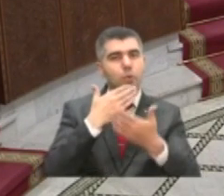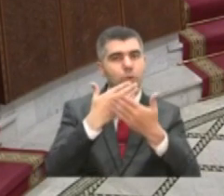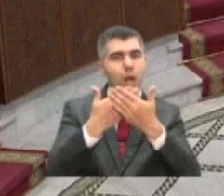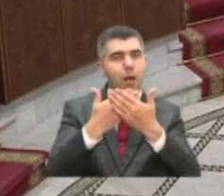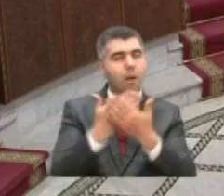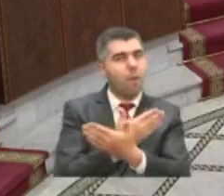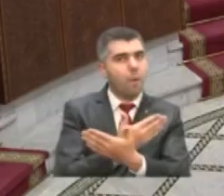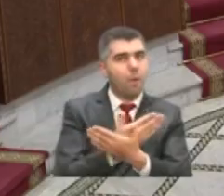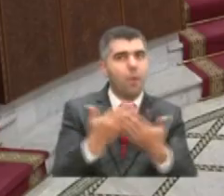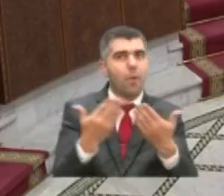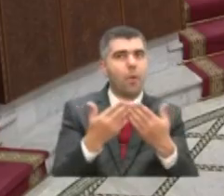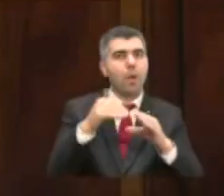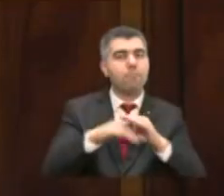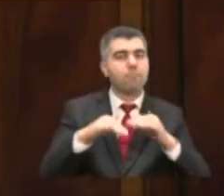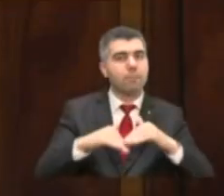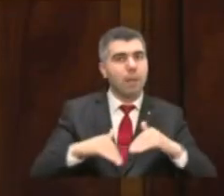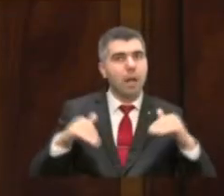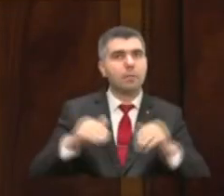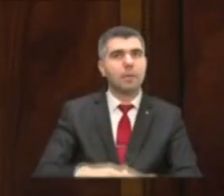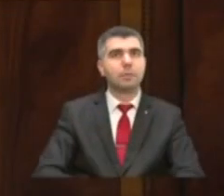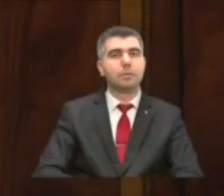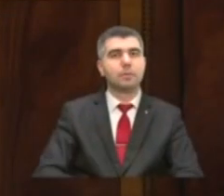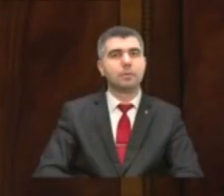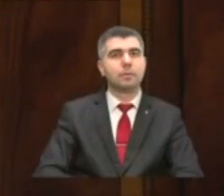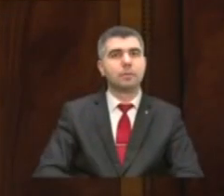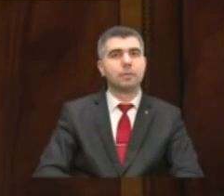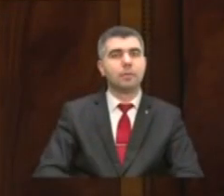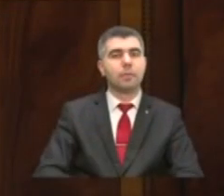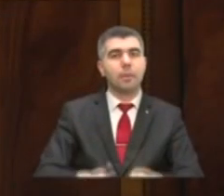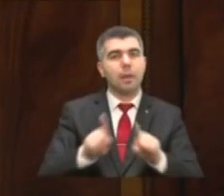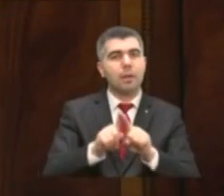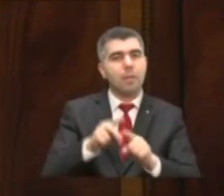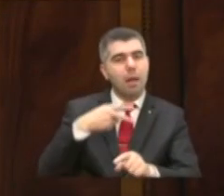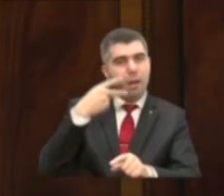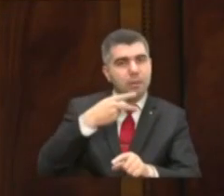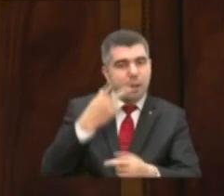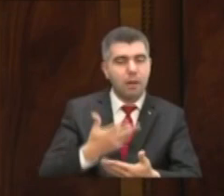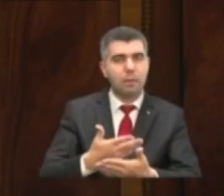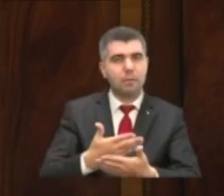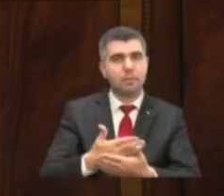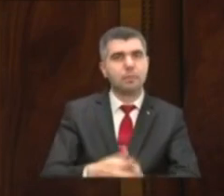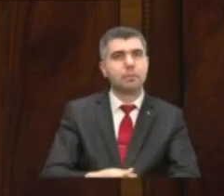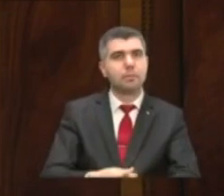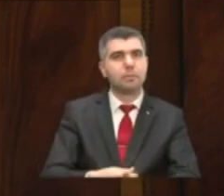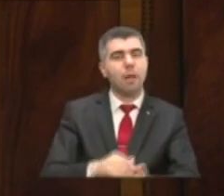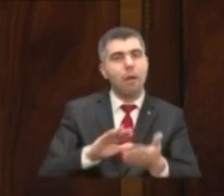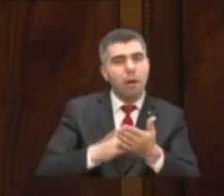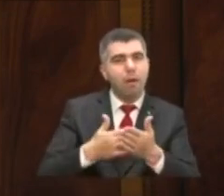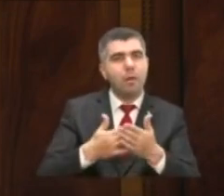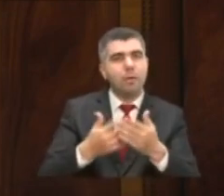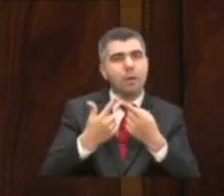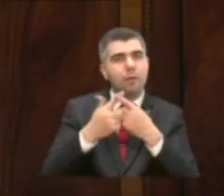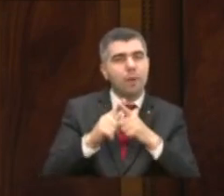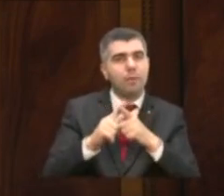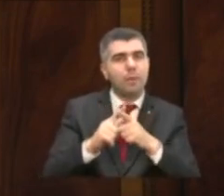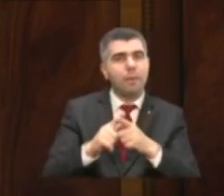الساده النواب الذين عقبوا والذين تحدثوا والذين انتقدوا. بالمناسبة